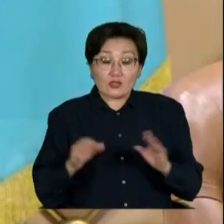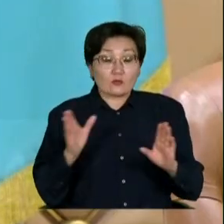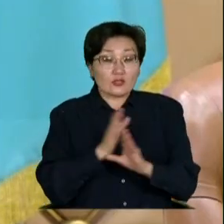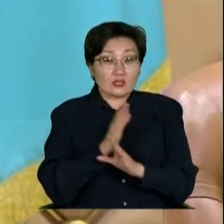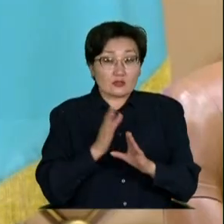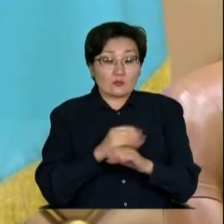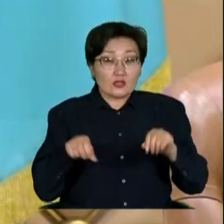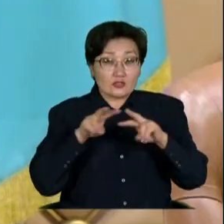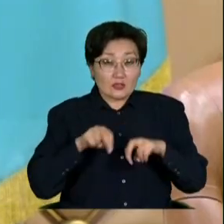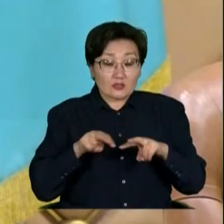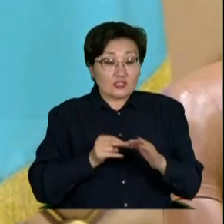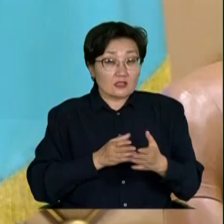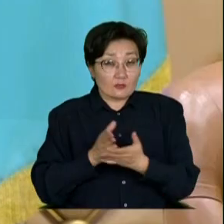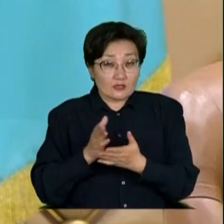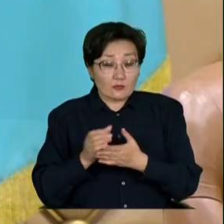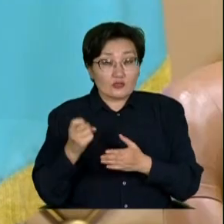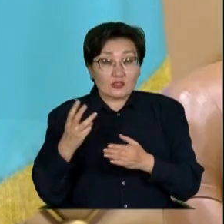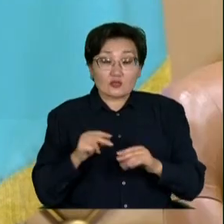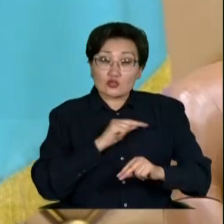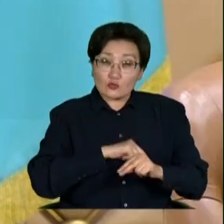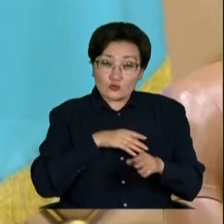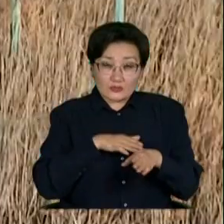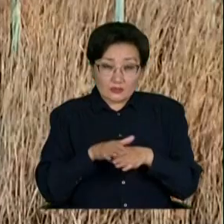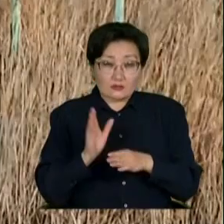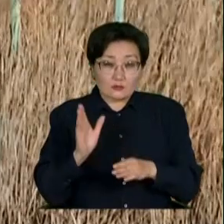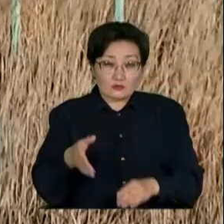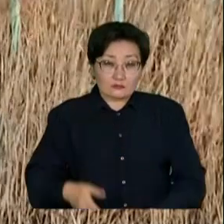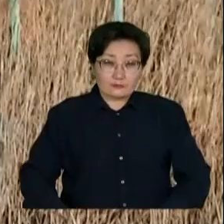ортаны мониторингтеу саласындағы бірқатар жұмыстар да атқарылады.